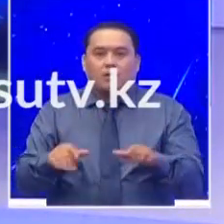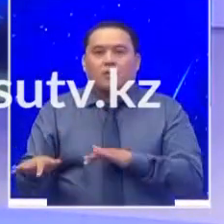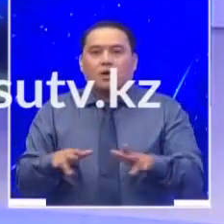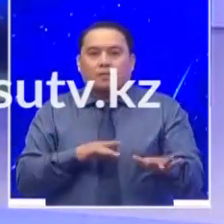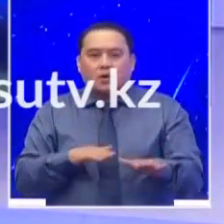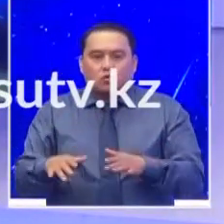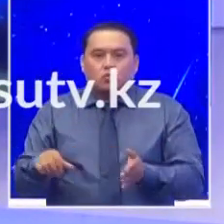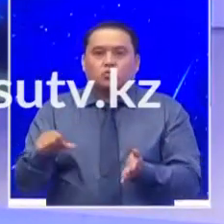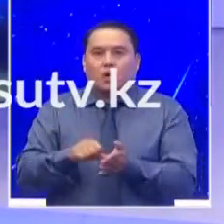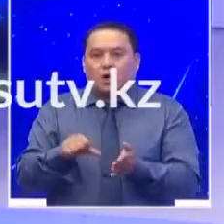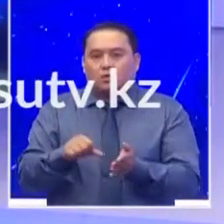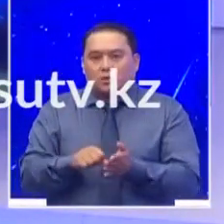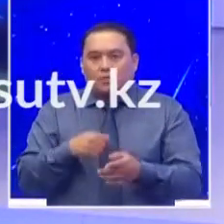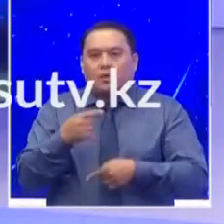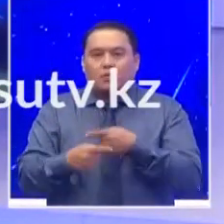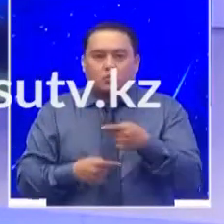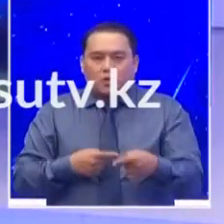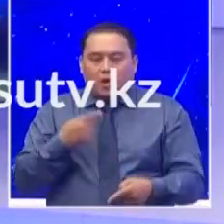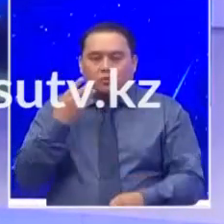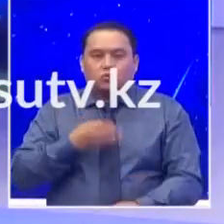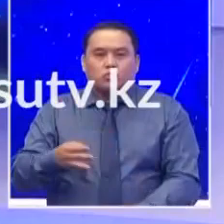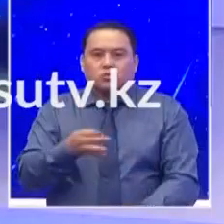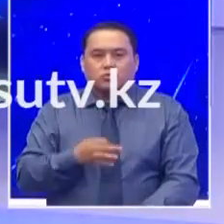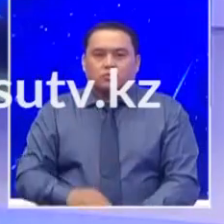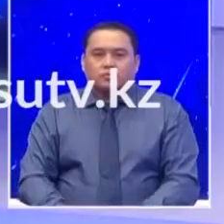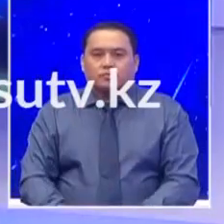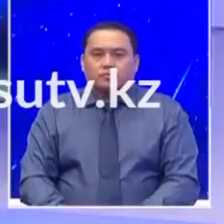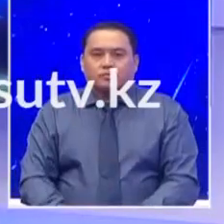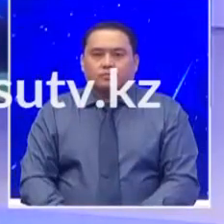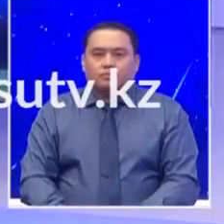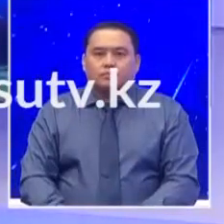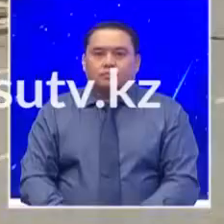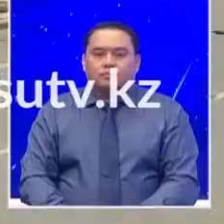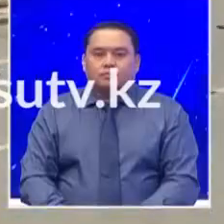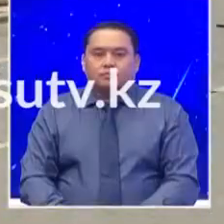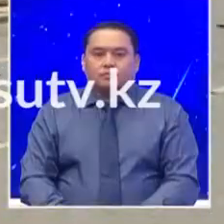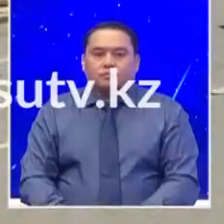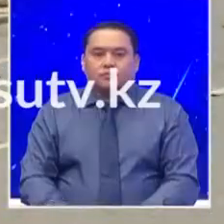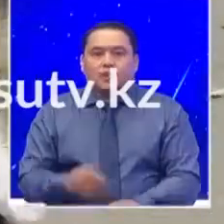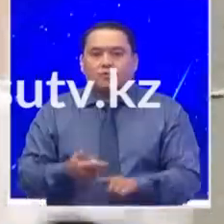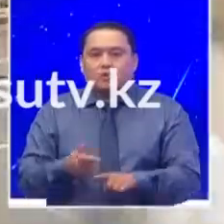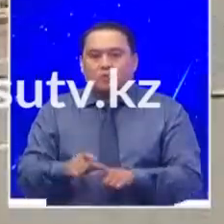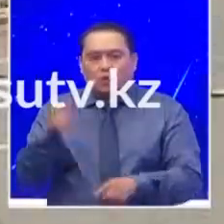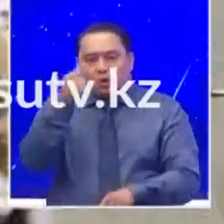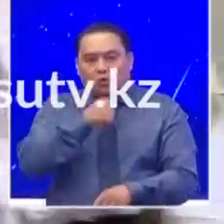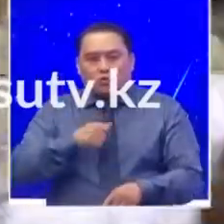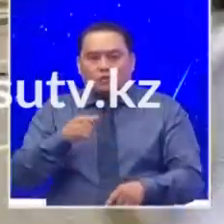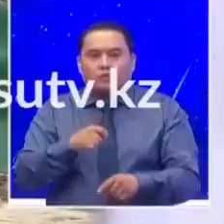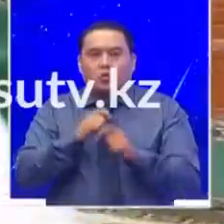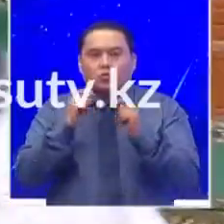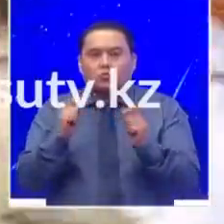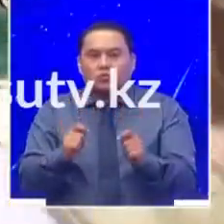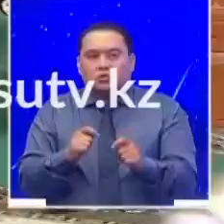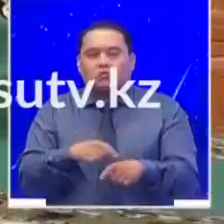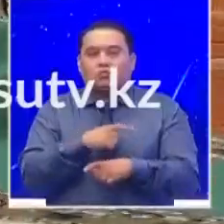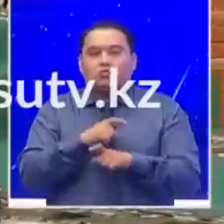торжественном мероприятии приняли участие и сами потомки именитого ЖТСУ-ца. В этом году вручение аттестатов выпускникам